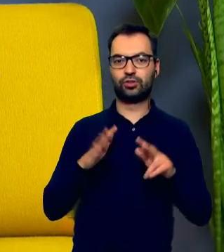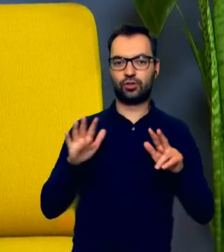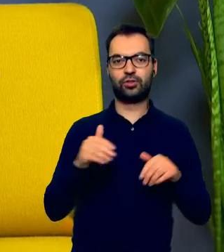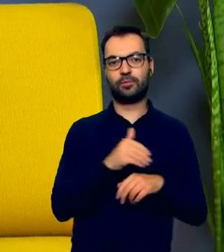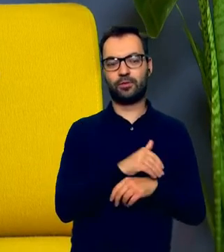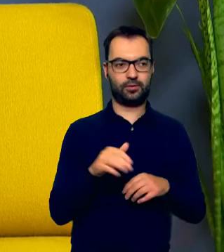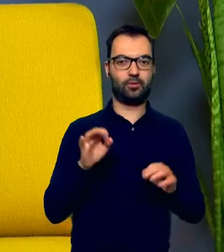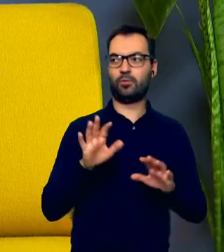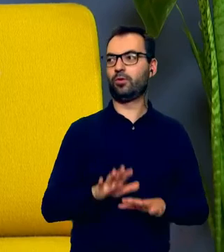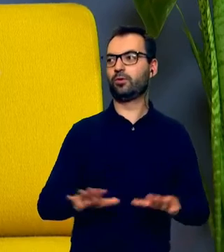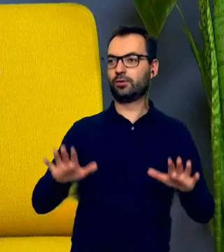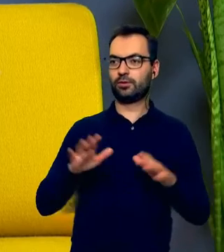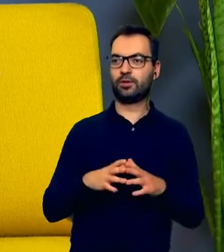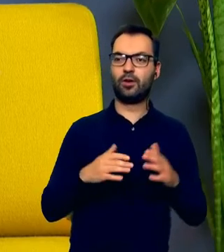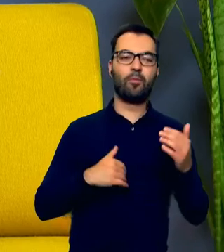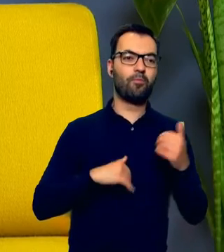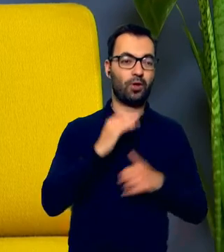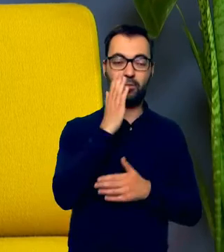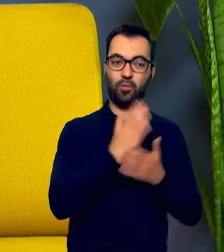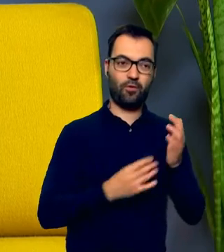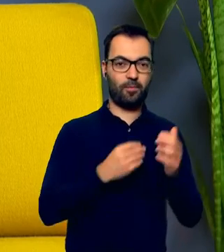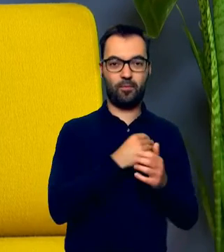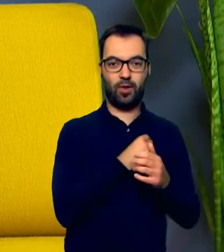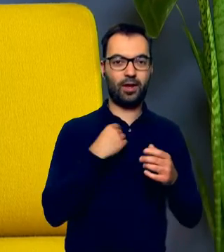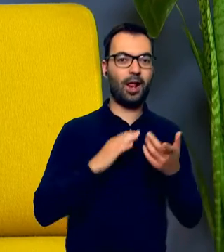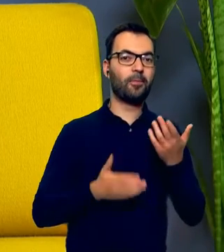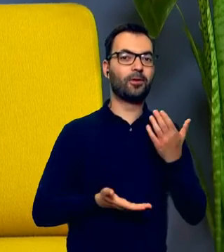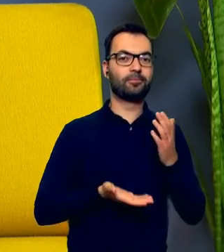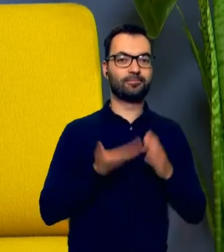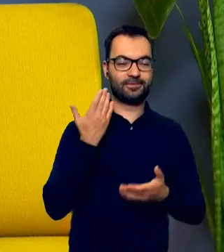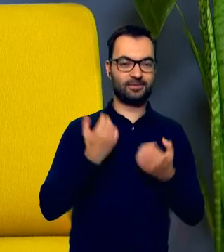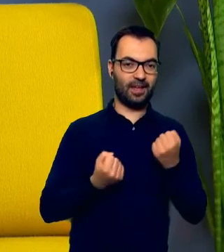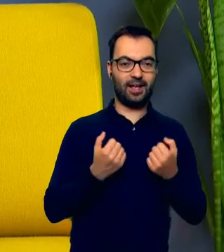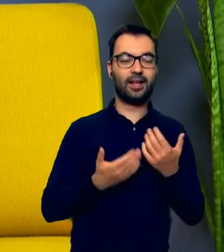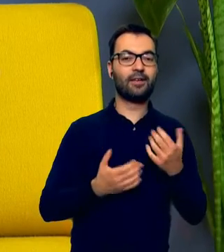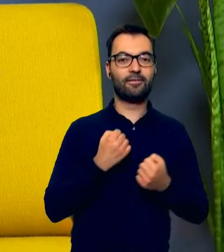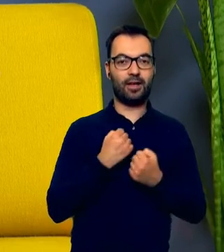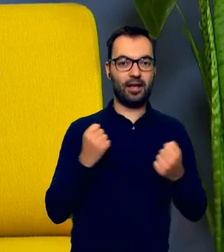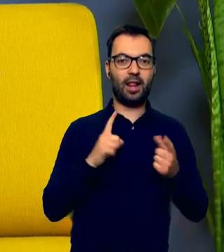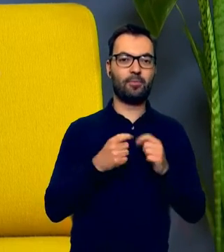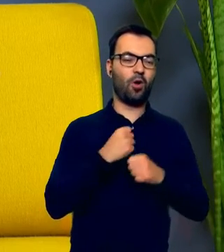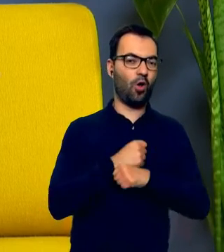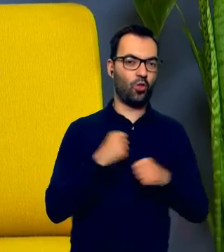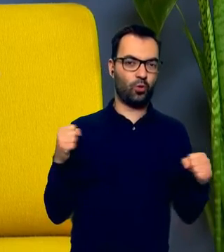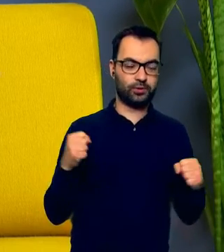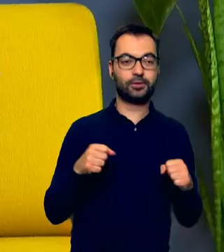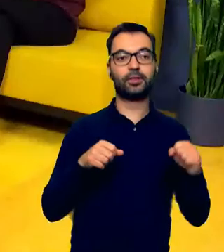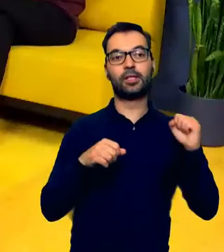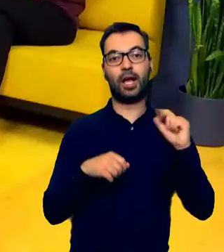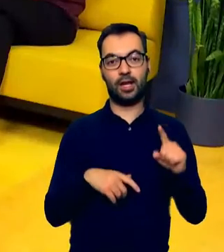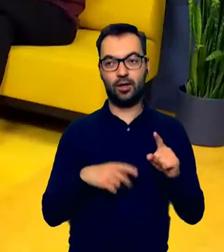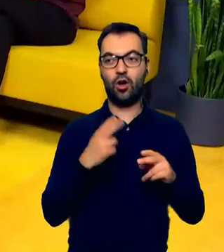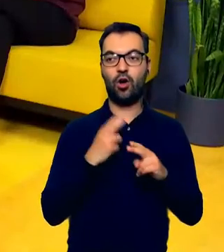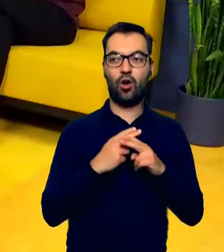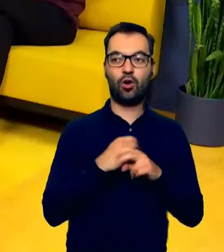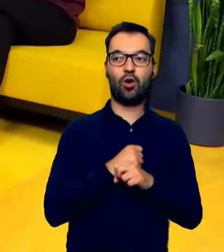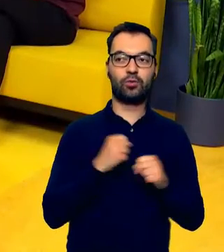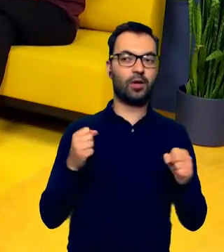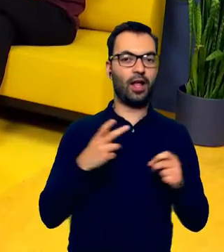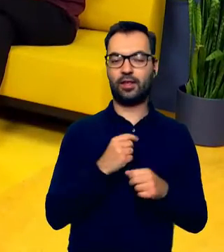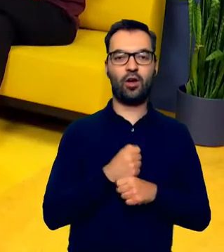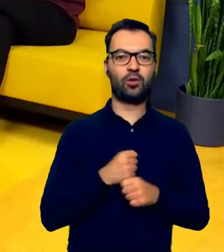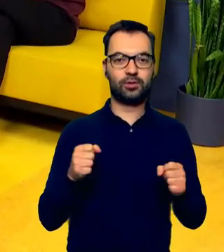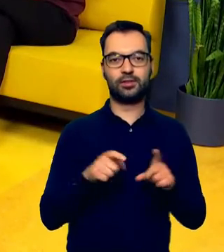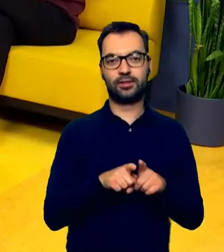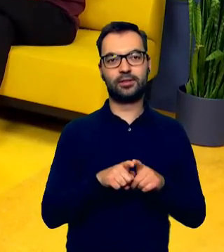38 milionów. O Boże! Czyli więcej niż połowa Polaków ma albo nadwagę, albo choruje na otyłość. Przy czym mówimy, że choruje na otyłość, a nie